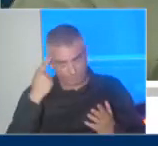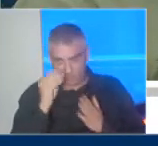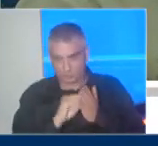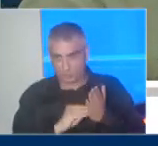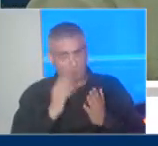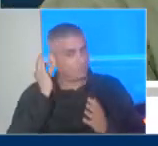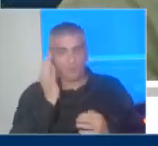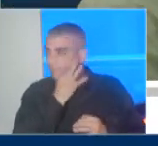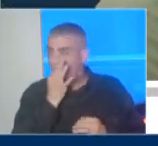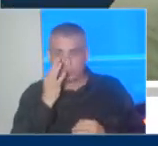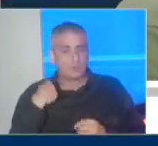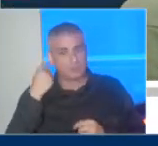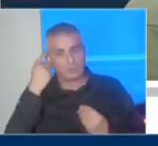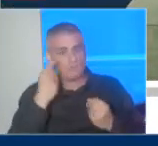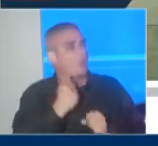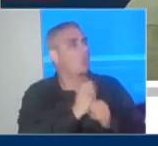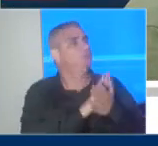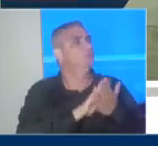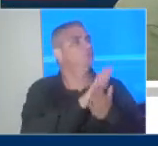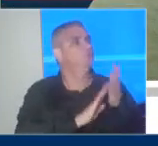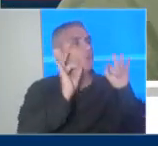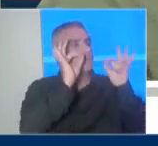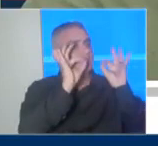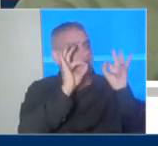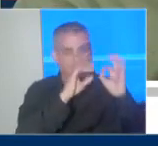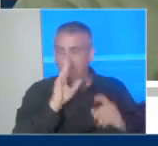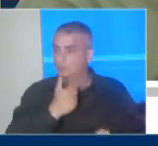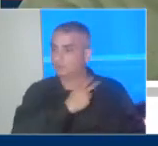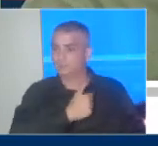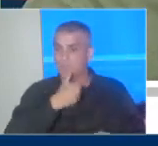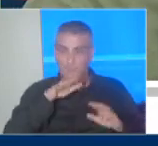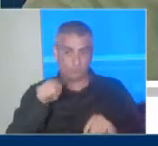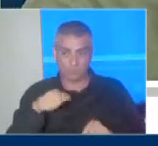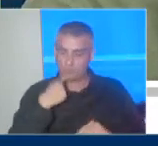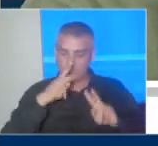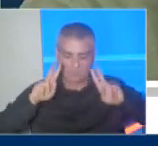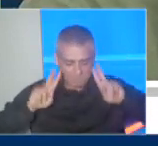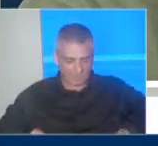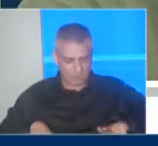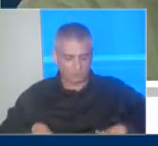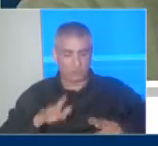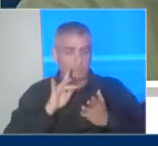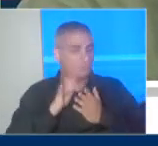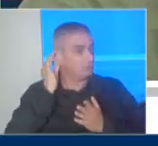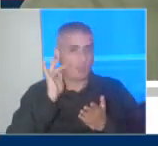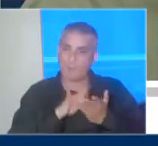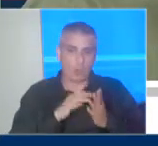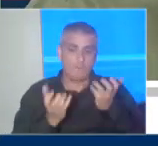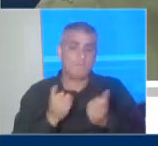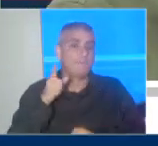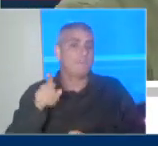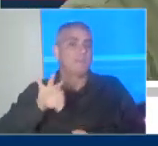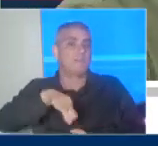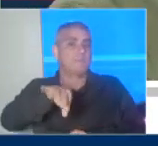לגבי הנשים הבדואיות. אני פשוט יודעת דבר אחד. לא עשו כלום. כשיש שרים בממשלה הזאת שאומרים בצורה מפורשת שמקומה של האישה הוא